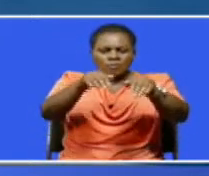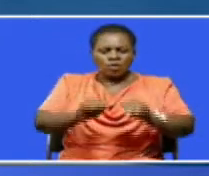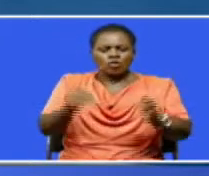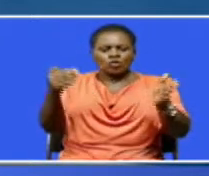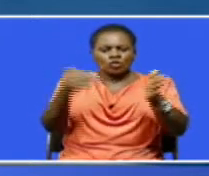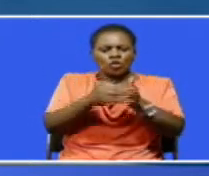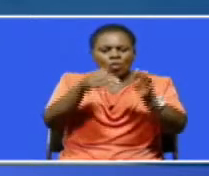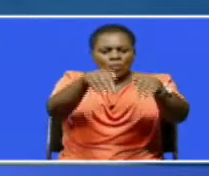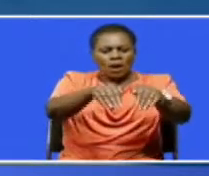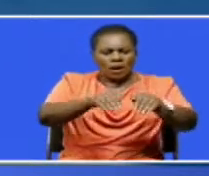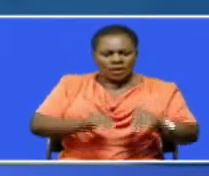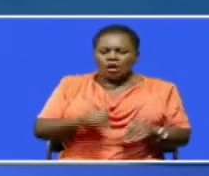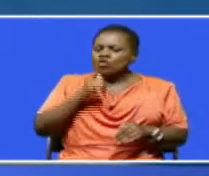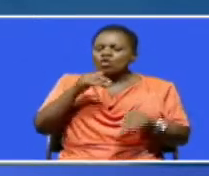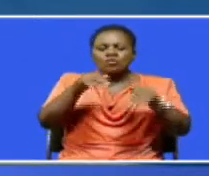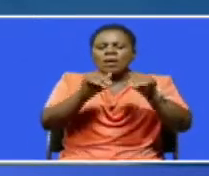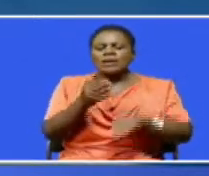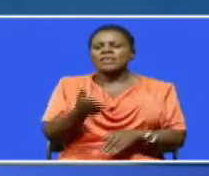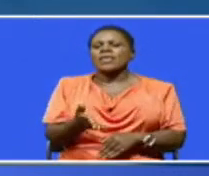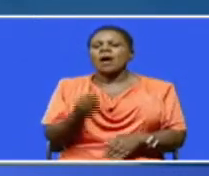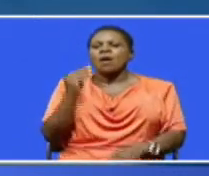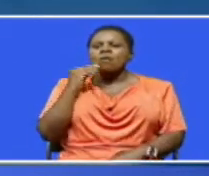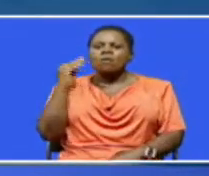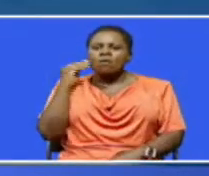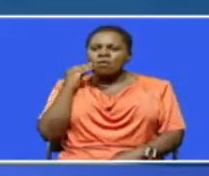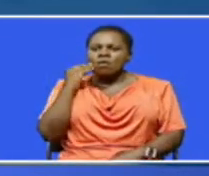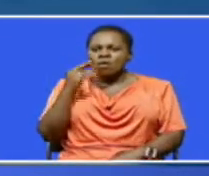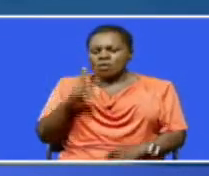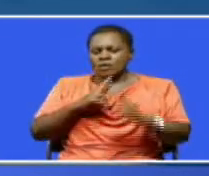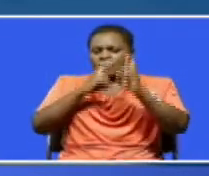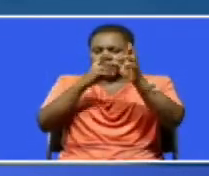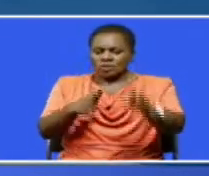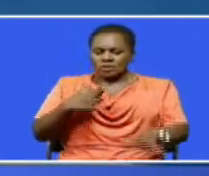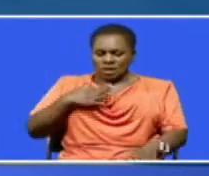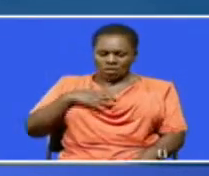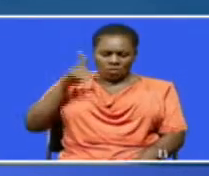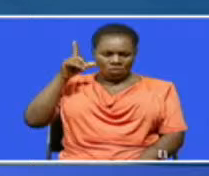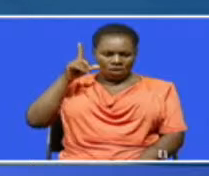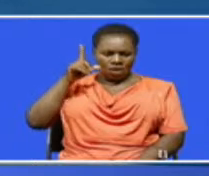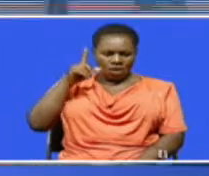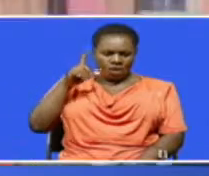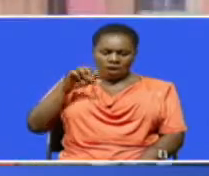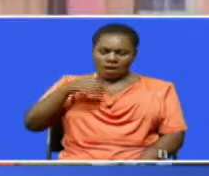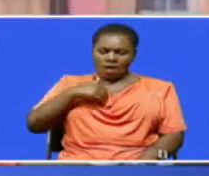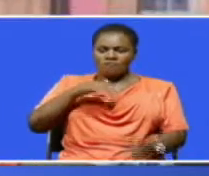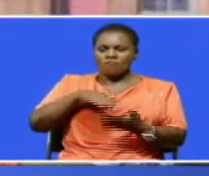kusisitiza kwamba mwenda zake hafai kuzikwa katika boma hilo. Mwanahabari wetu Willy Lusige na taarifa hiyo.